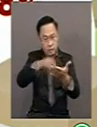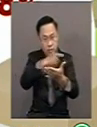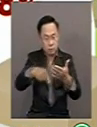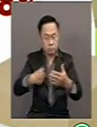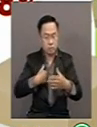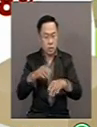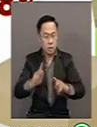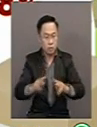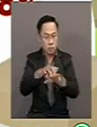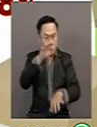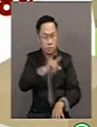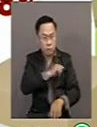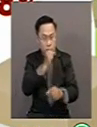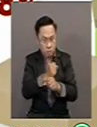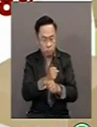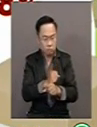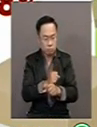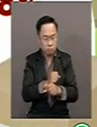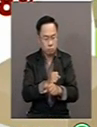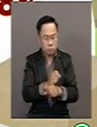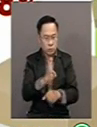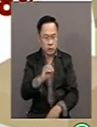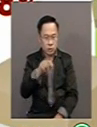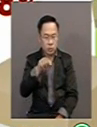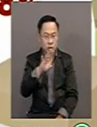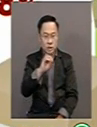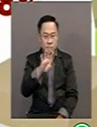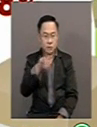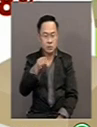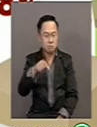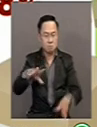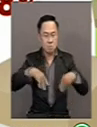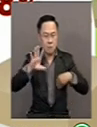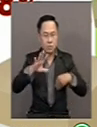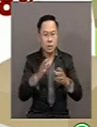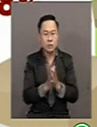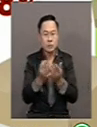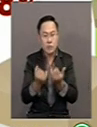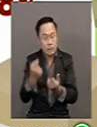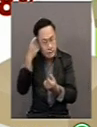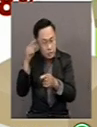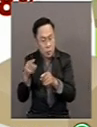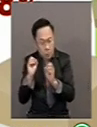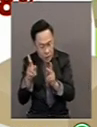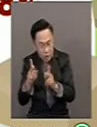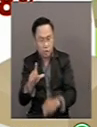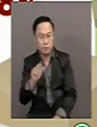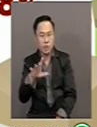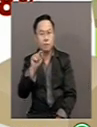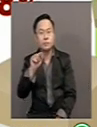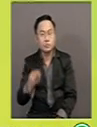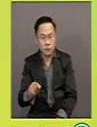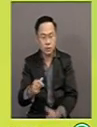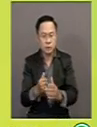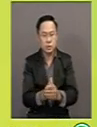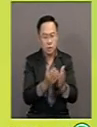การเลือกตั้งหรือว่ากกต.แต่มีเพียง 25.8% นะคะที่บอกว่าเห็นด้วยกับเรื่องนี้นอกจากนี้ค่ะประชาชน